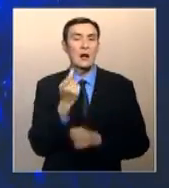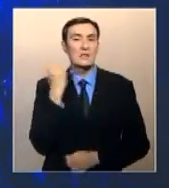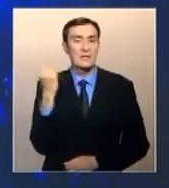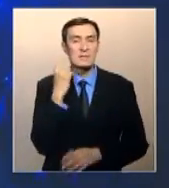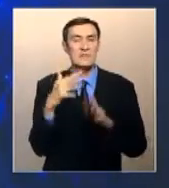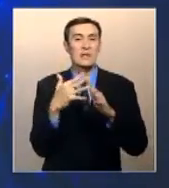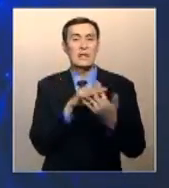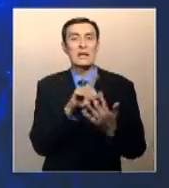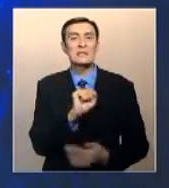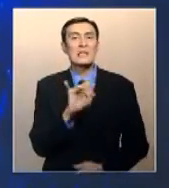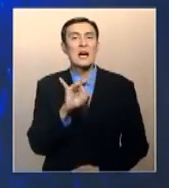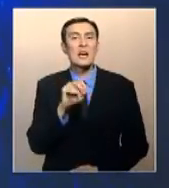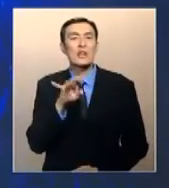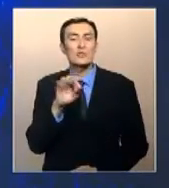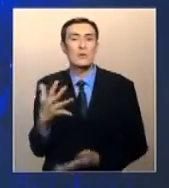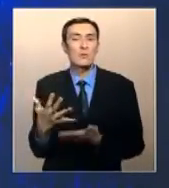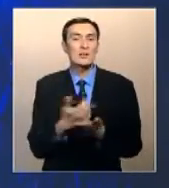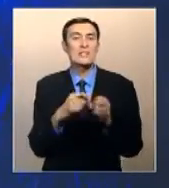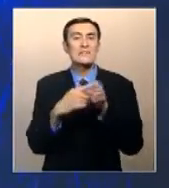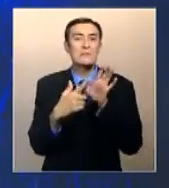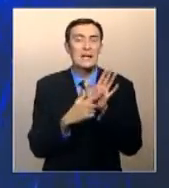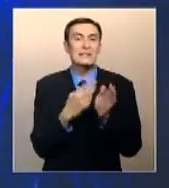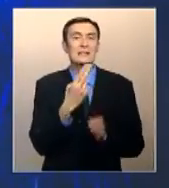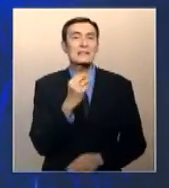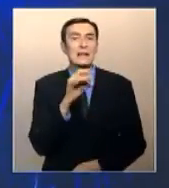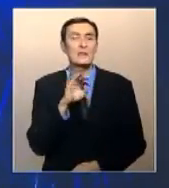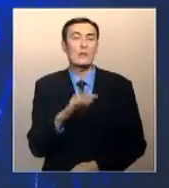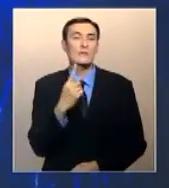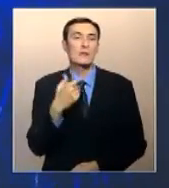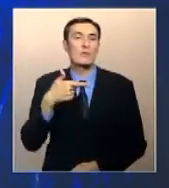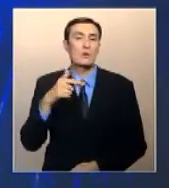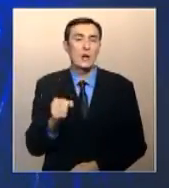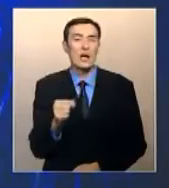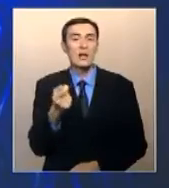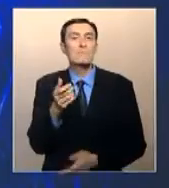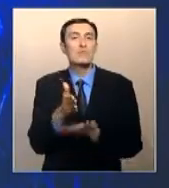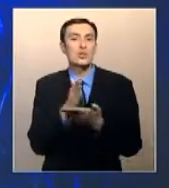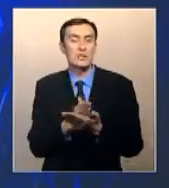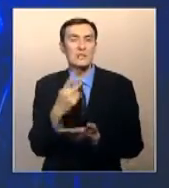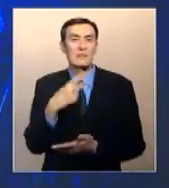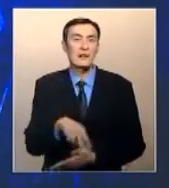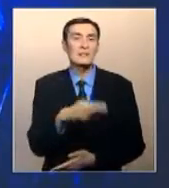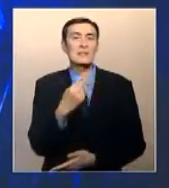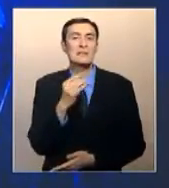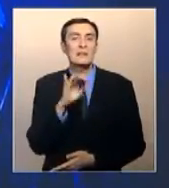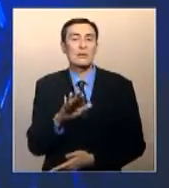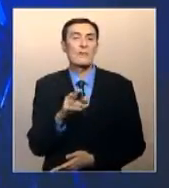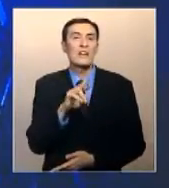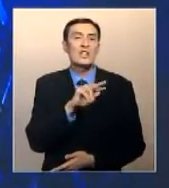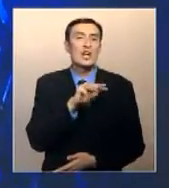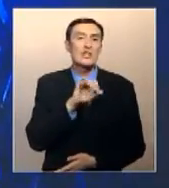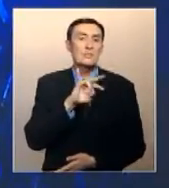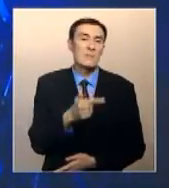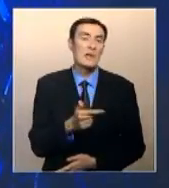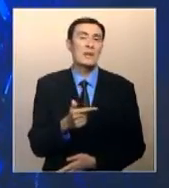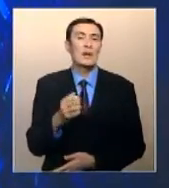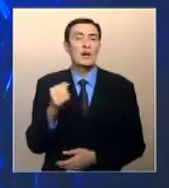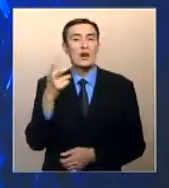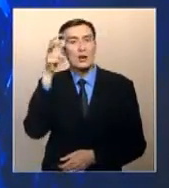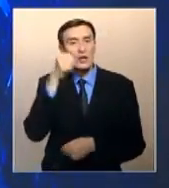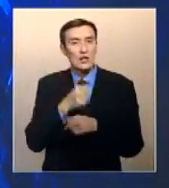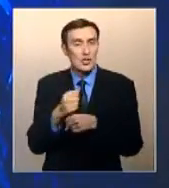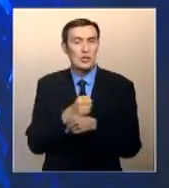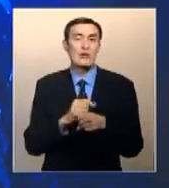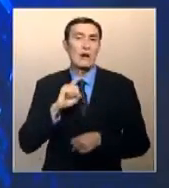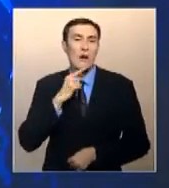хозяйстве в селе Заречное получили по 17 центнеров с гектара пшеницы, по 20 центнеров ячменя,